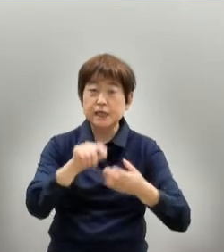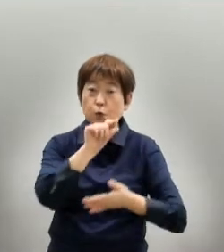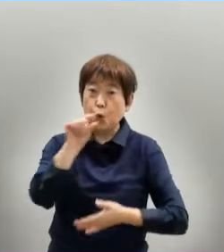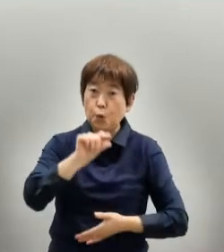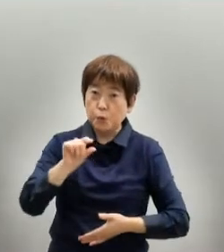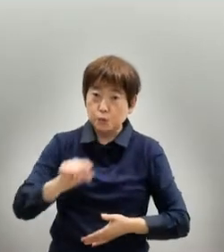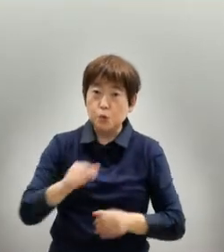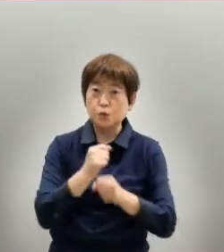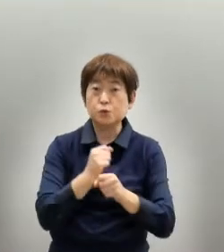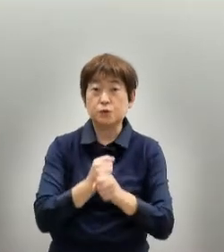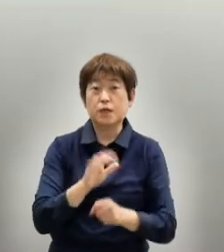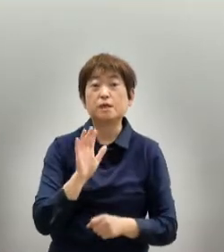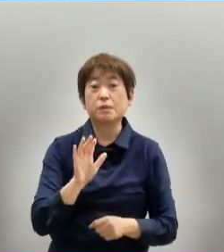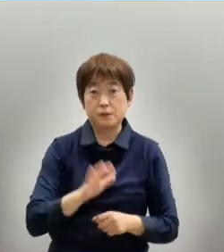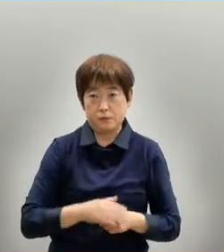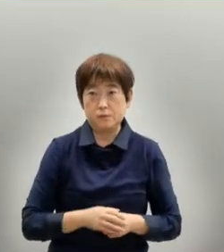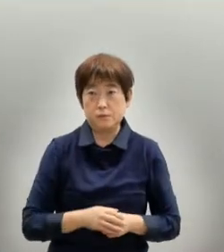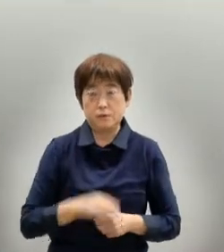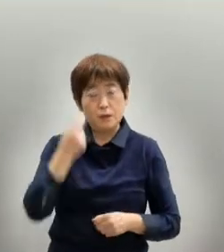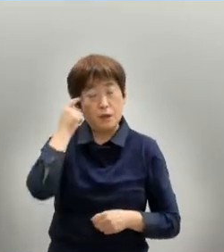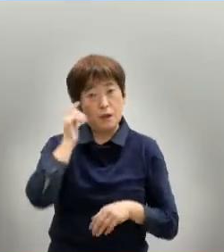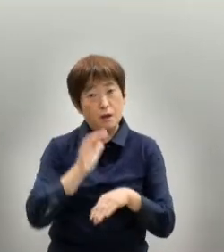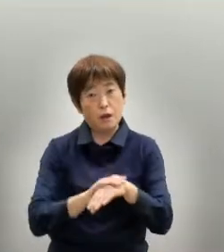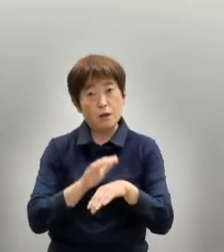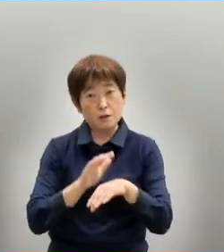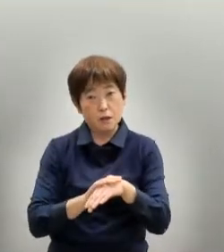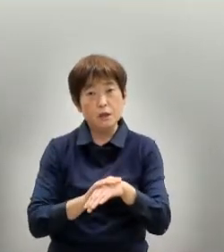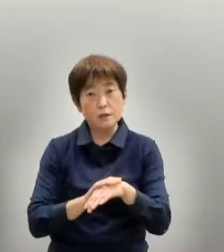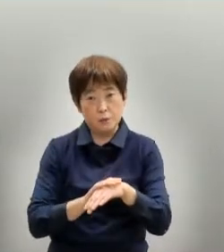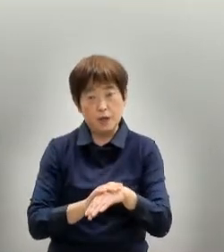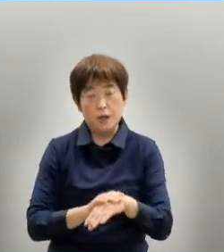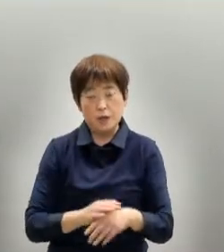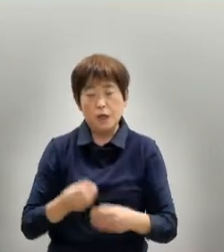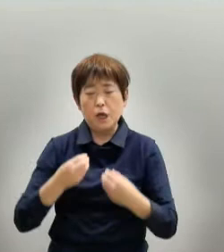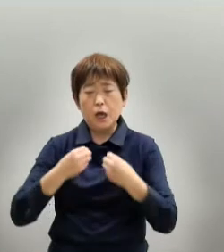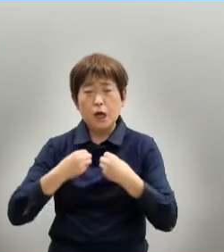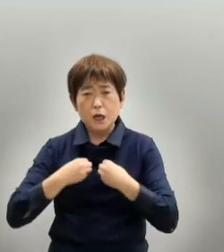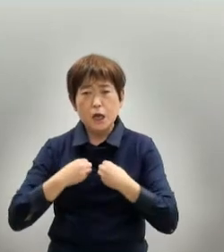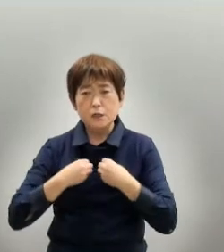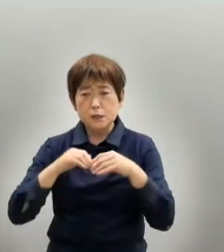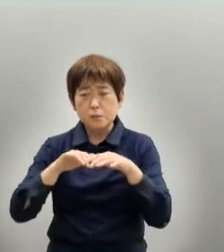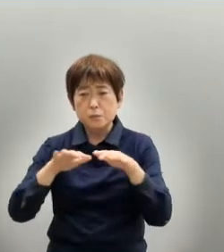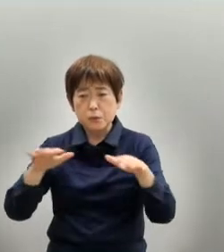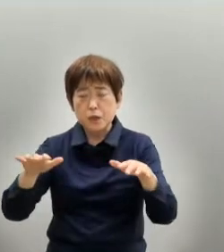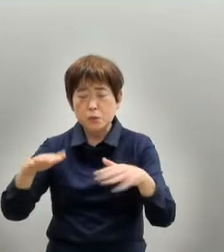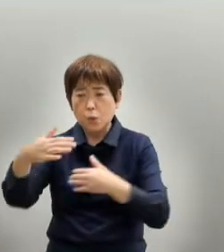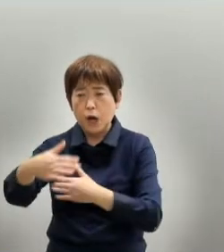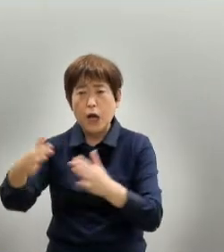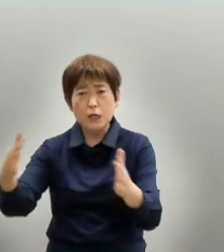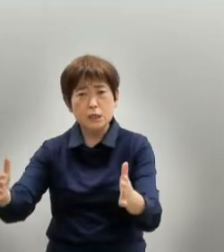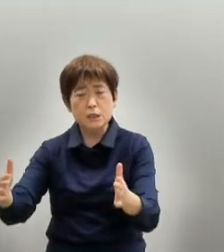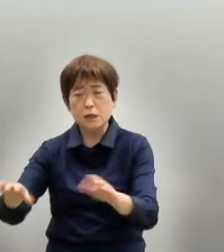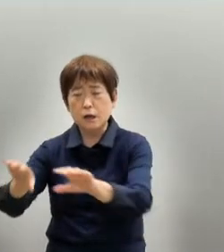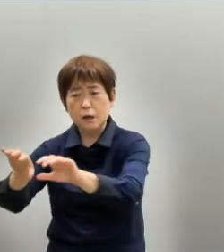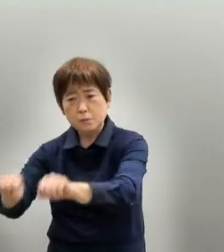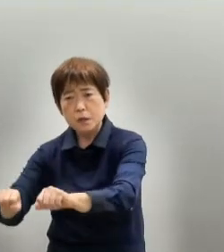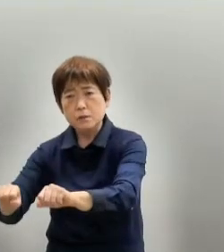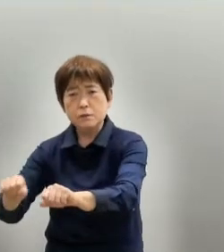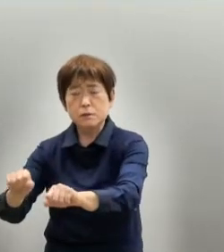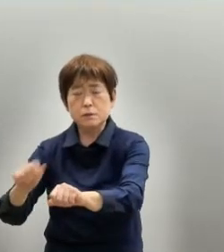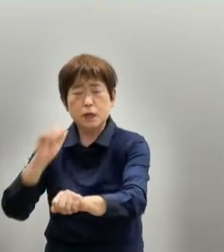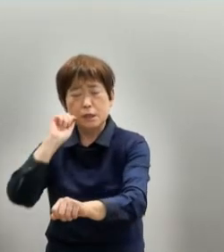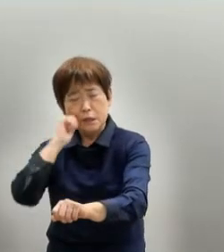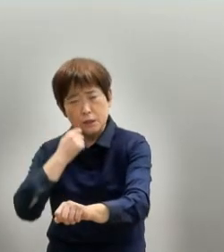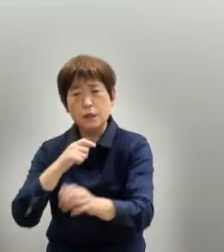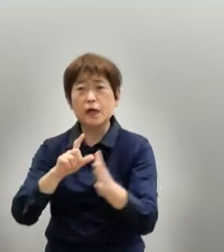ございます。で、考え方といたしましては、感染可能性の範囲を把握できていない場合、そして範囲を特定できている